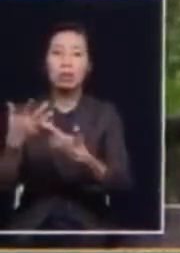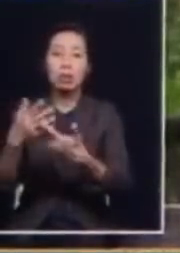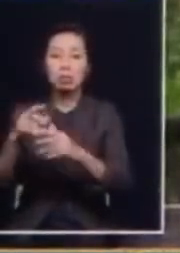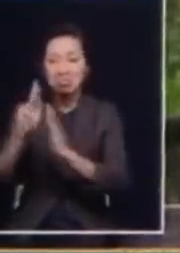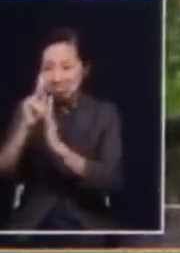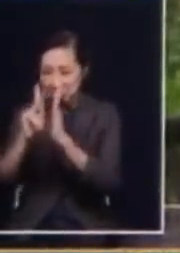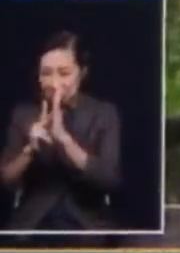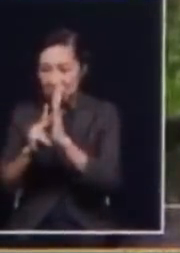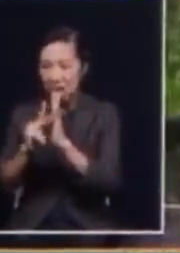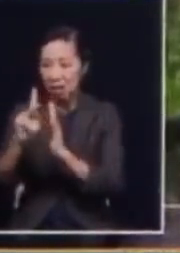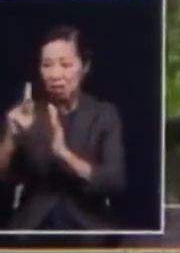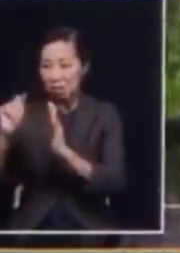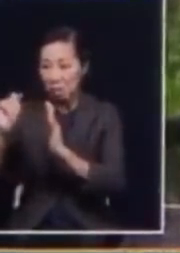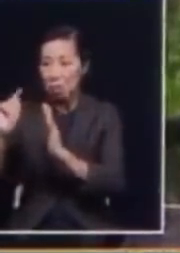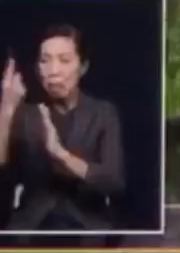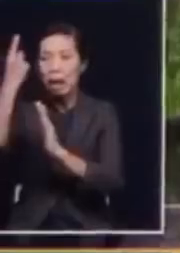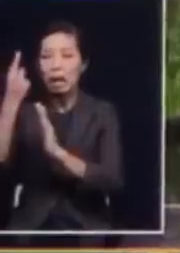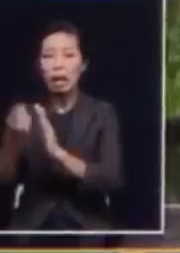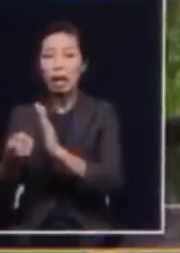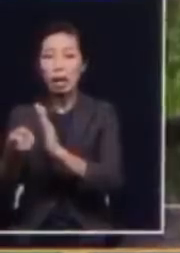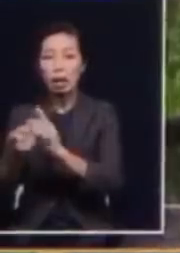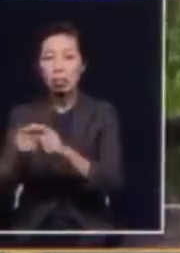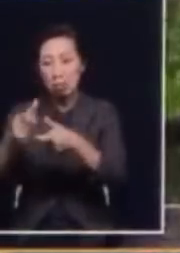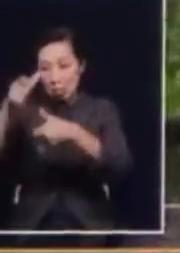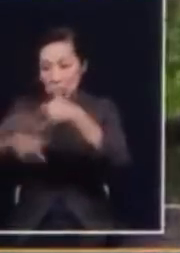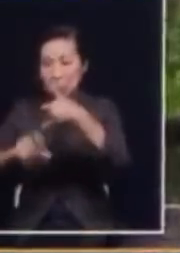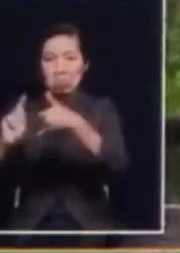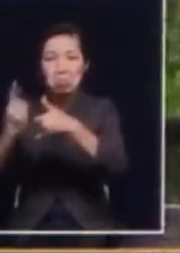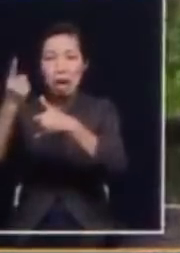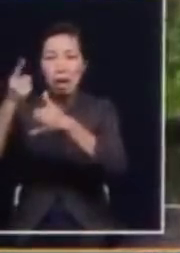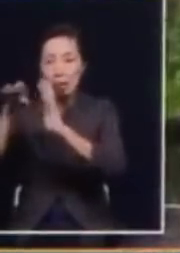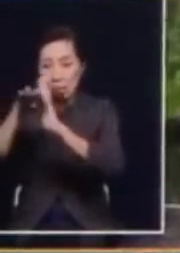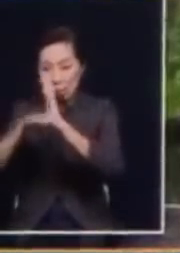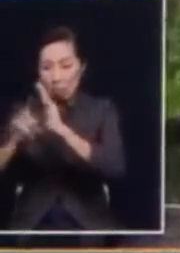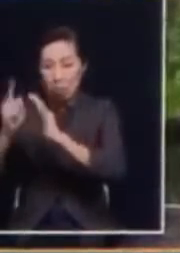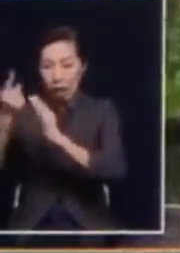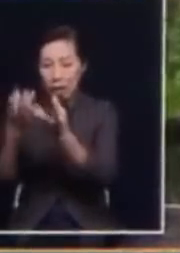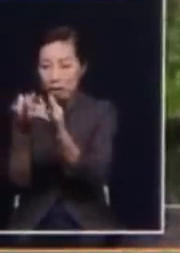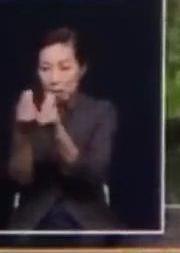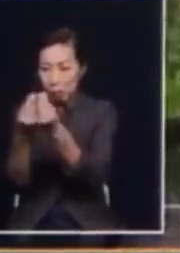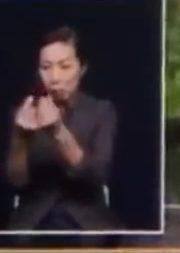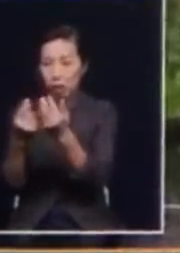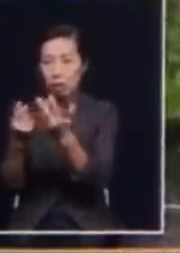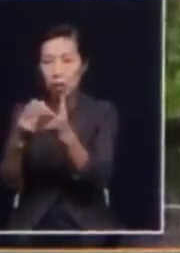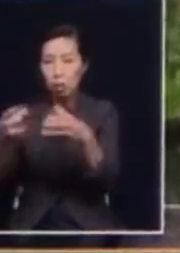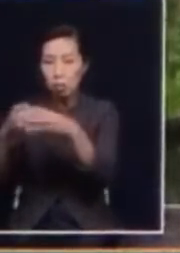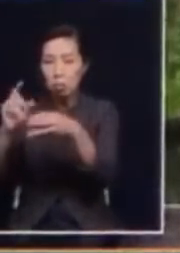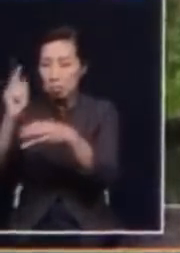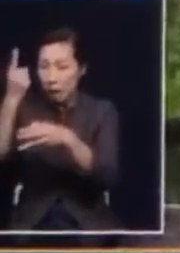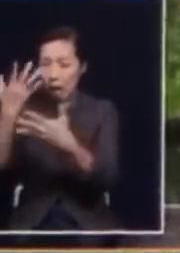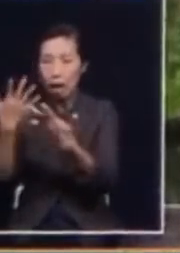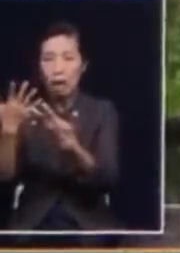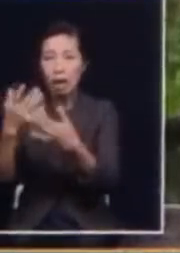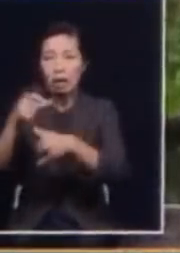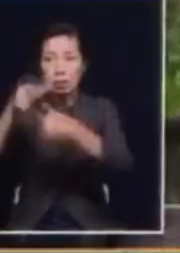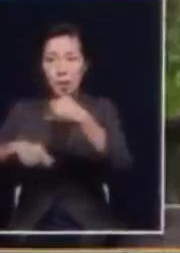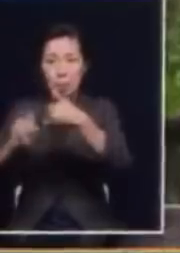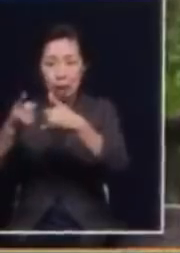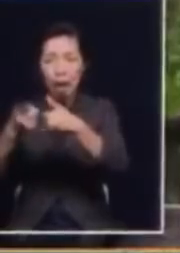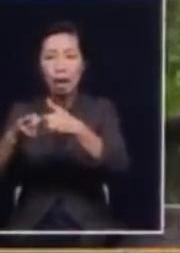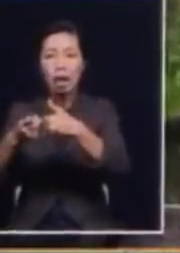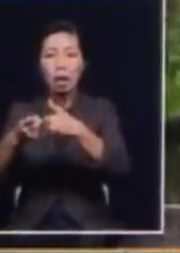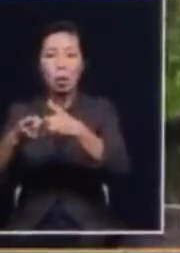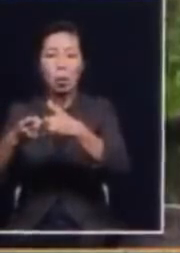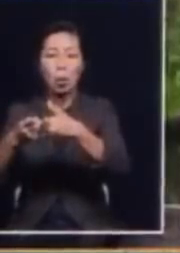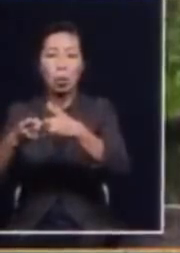ฎหมายกกต.มาฉบับใหม่กำหนดคุณสมบัติใหม่กำหนดจำนวนใหม่กำหนดคุณสมบัติใหม่ให้มันเป็น